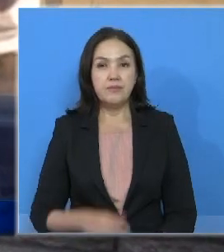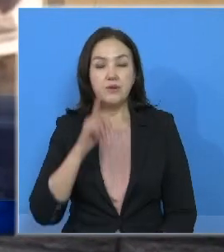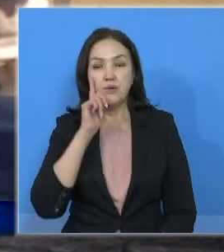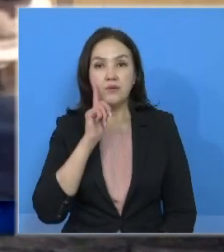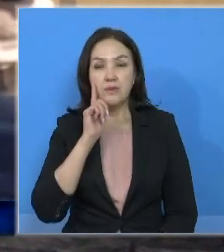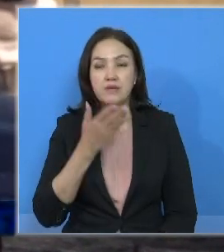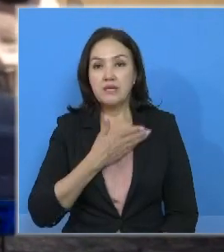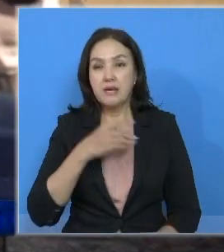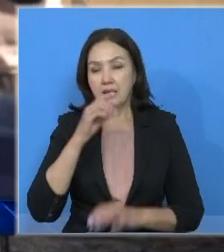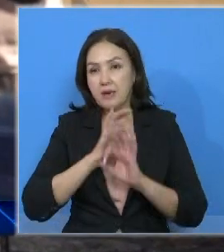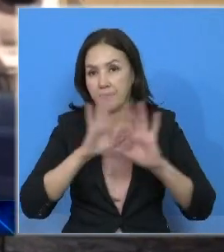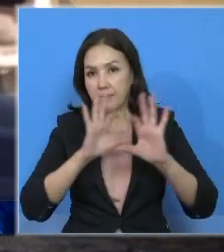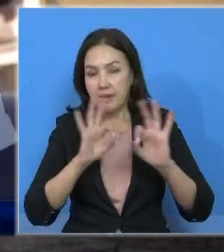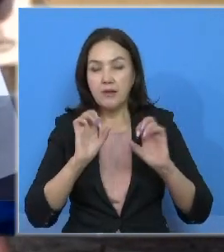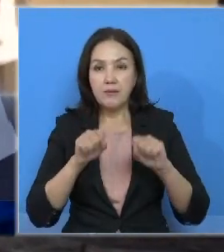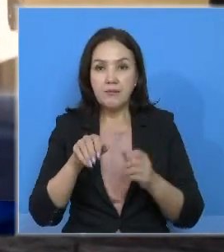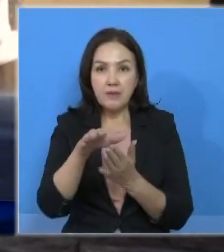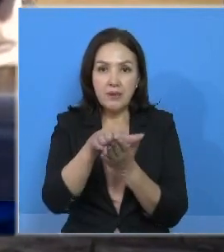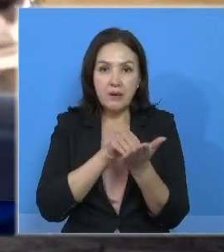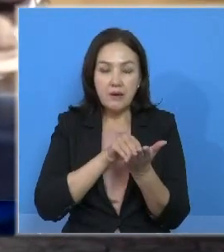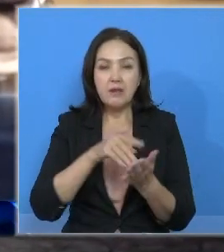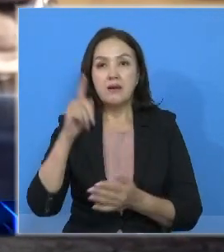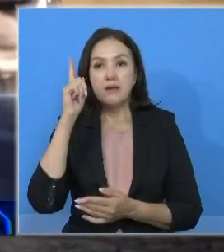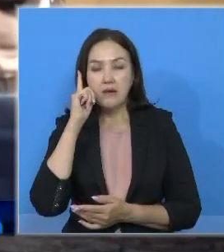Удобно. Нам тут объясняют, что можно закачать приложение